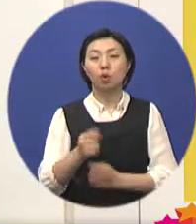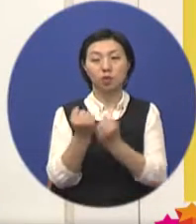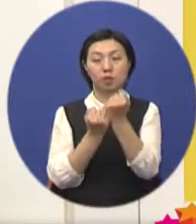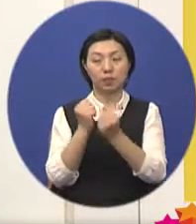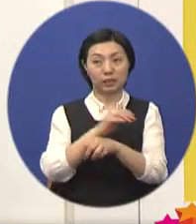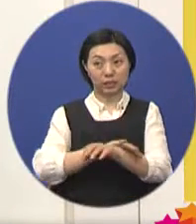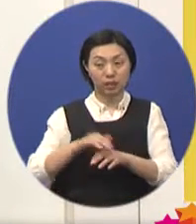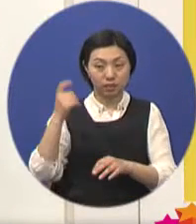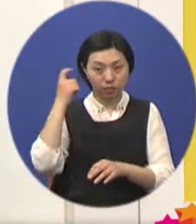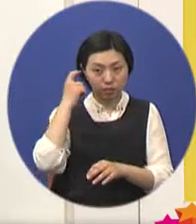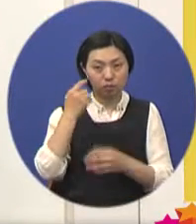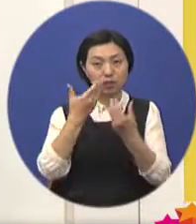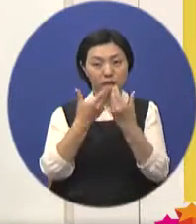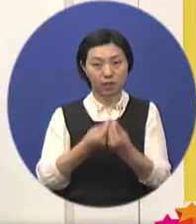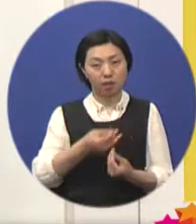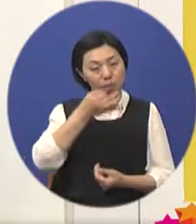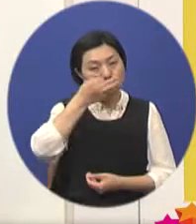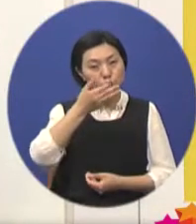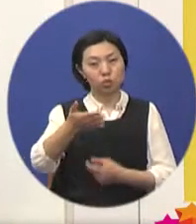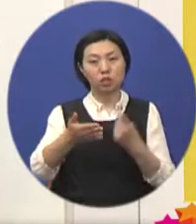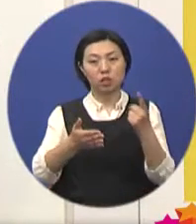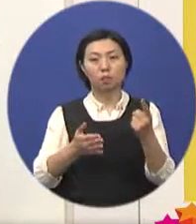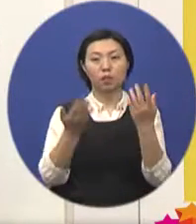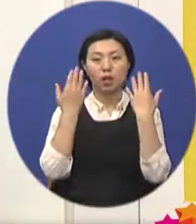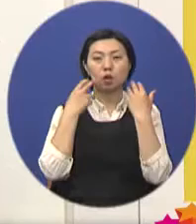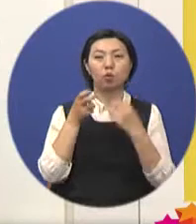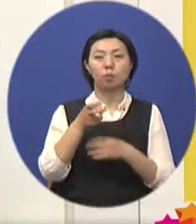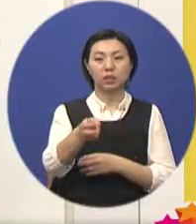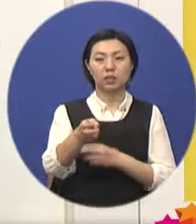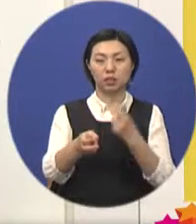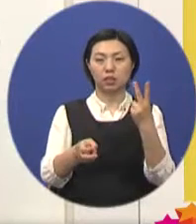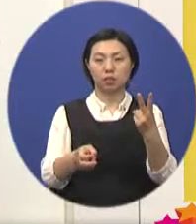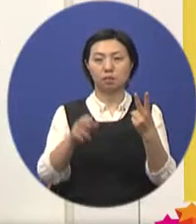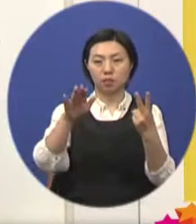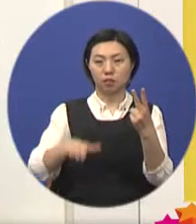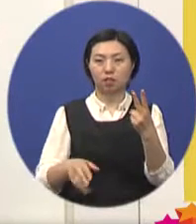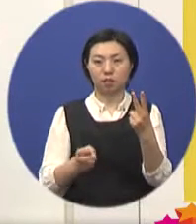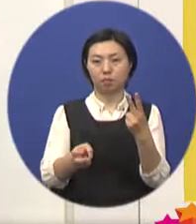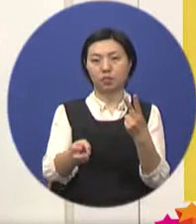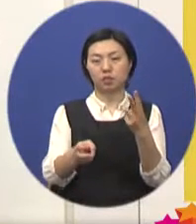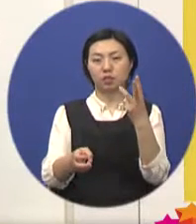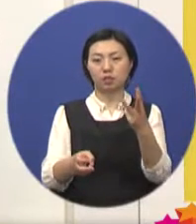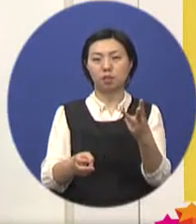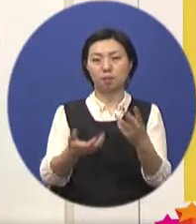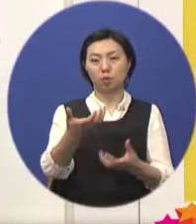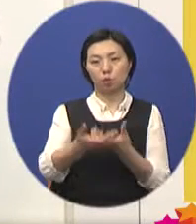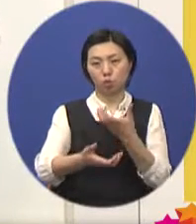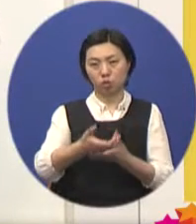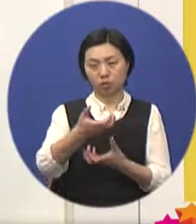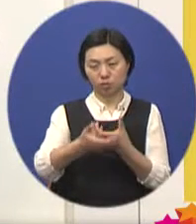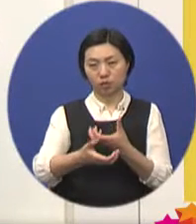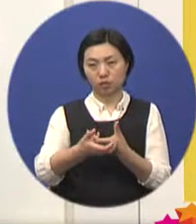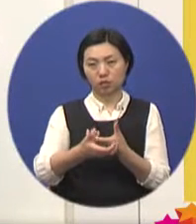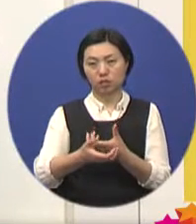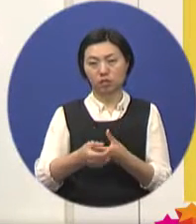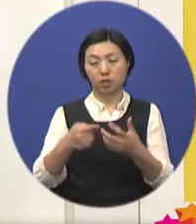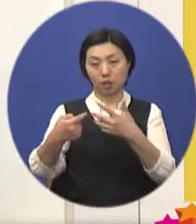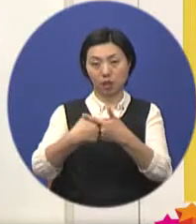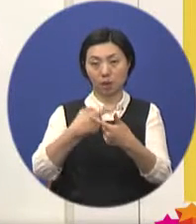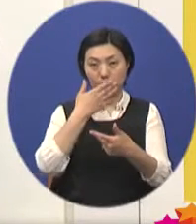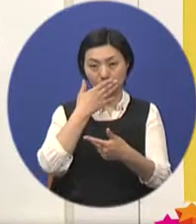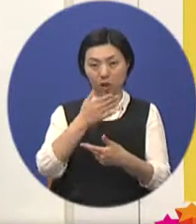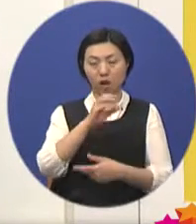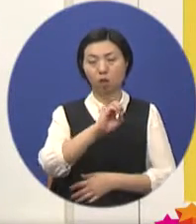들으셨으면 보기를 보겠습니다. 1번 네, 네 스쿨버스 2번 저상버스 3번 고속버스 정답을 아신